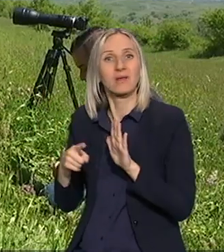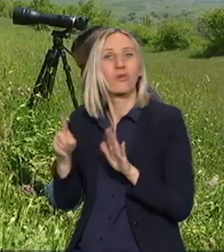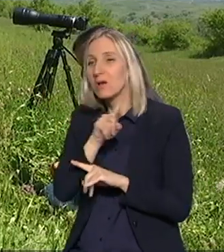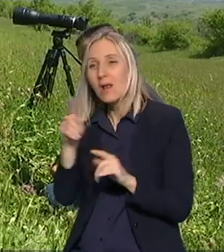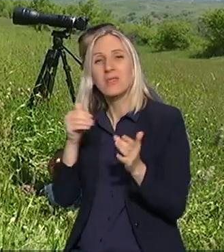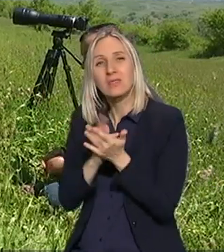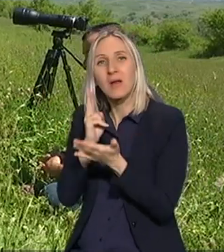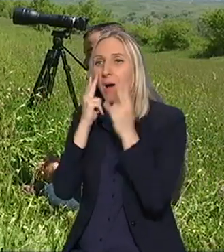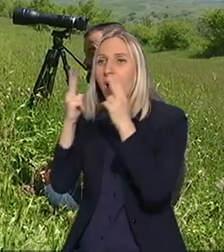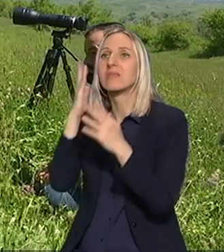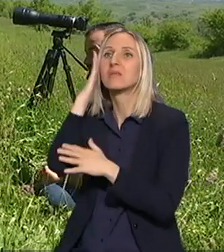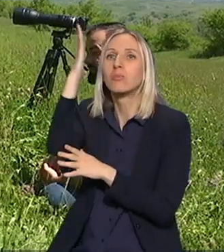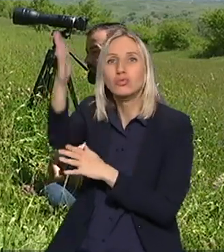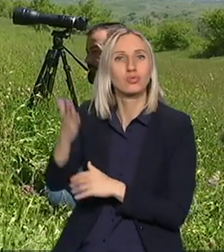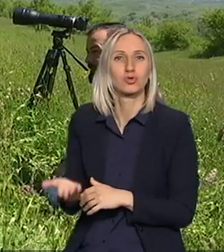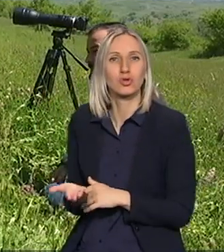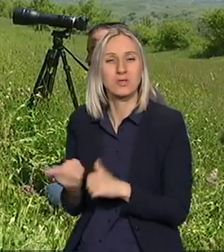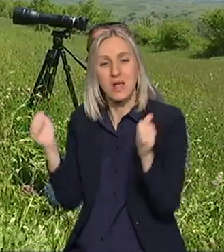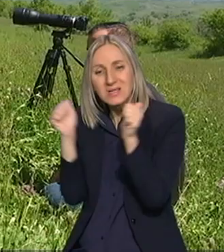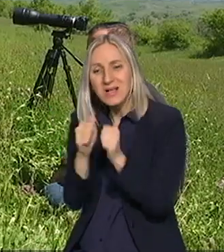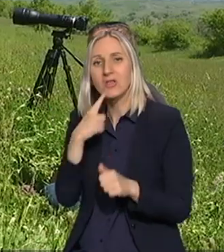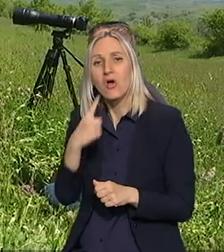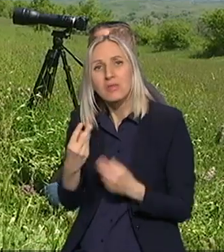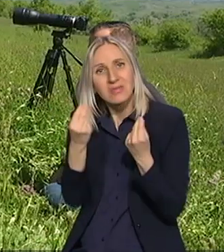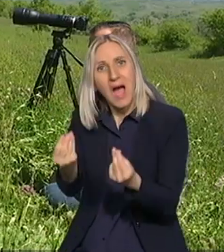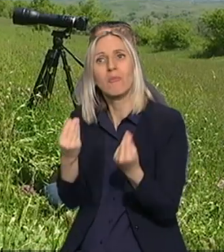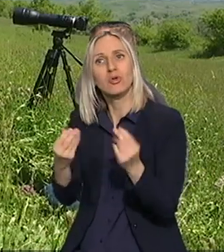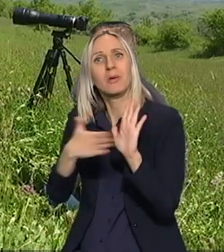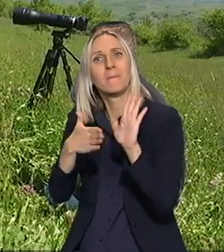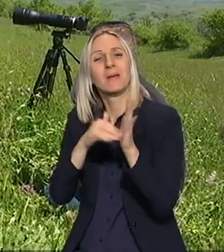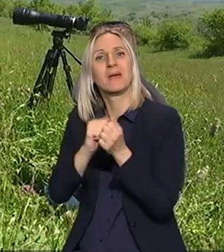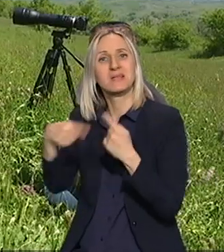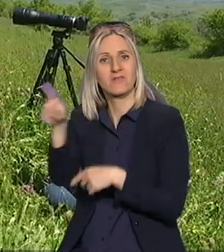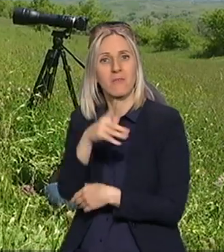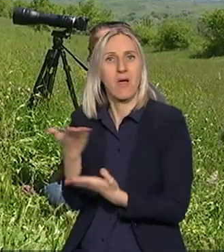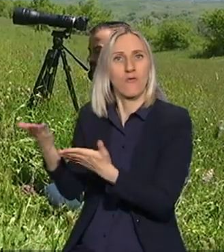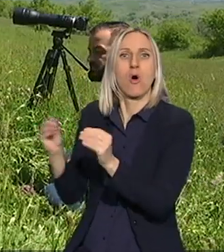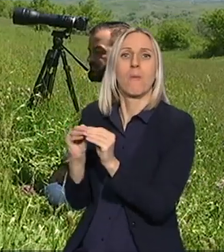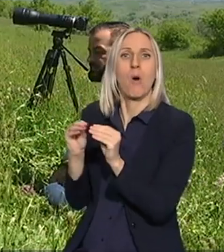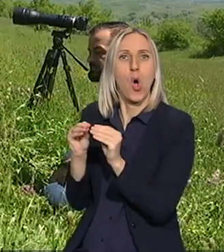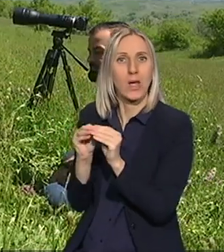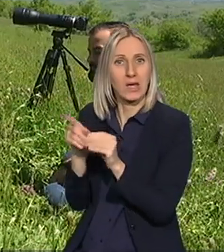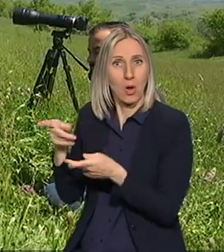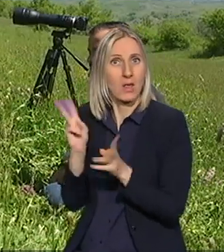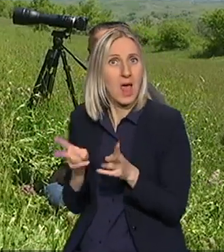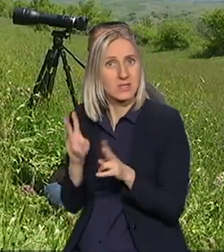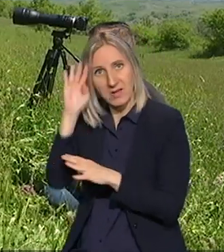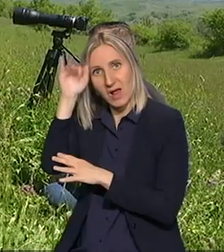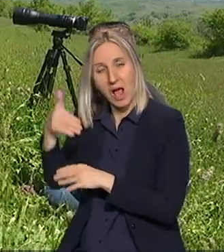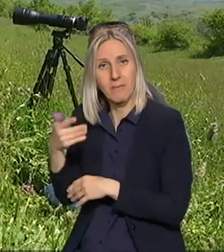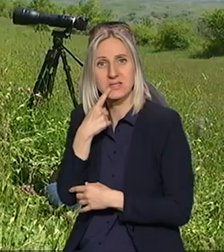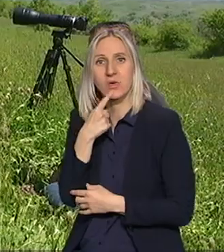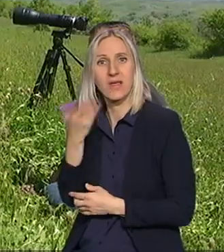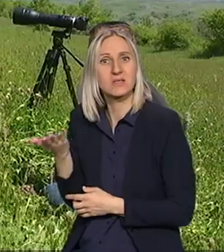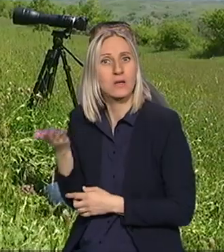uvek. Znači da zajedno kažemo dobar primar svima. Evo, Bok je nastavnik albanskog